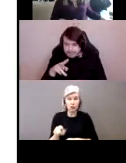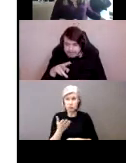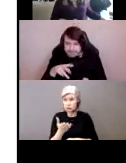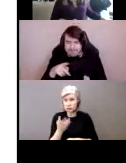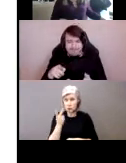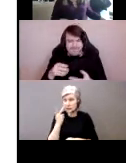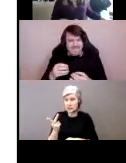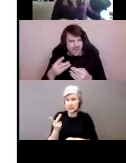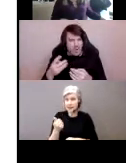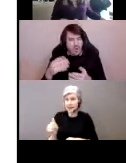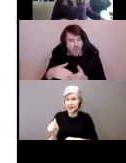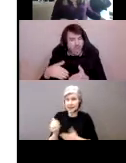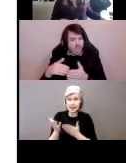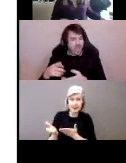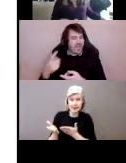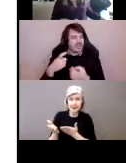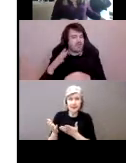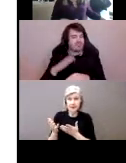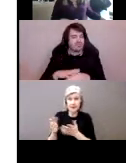Oui, quelques questions concernant la logistique